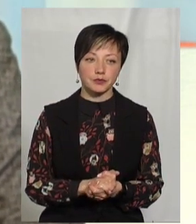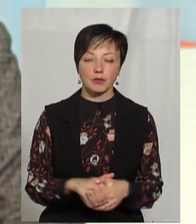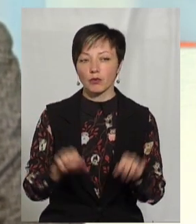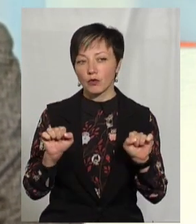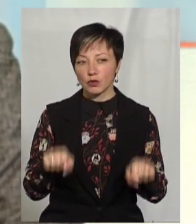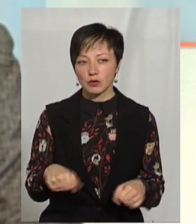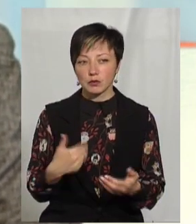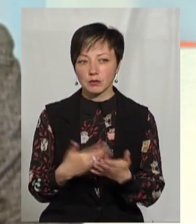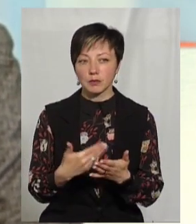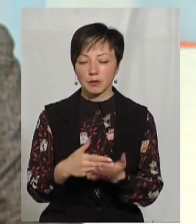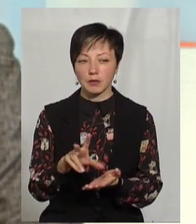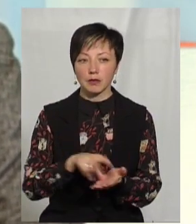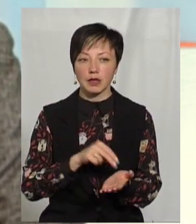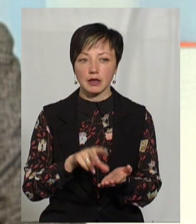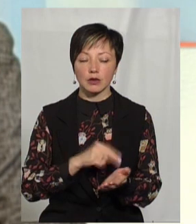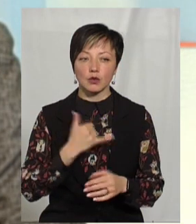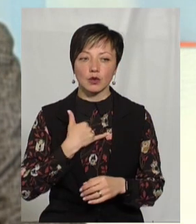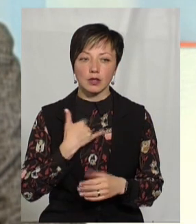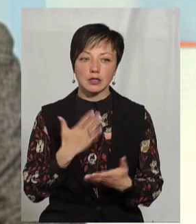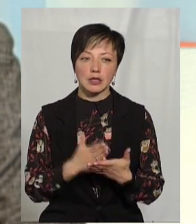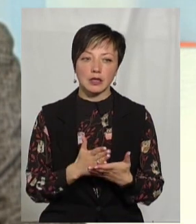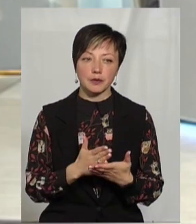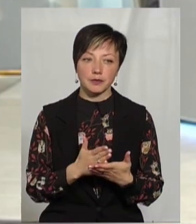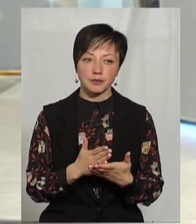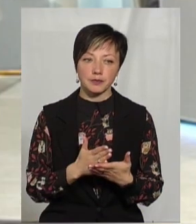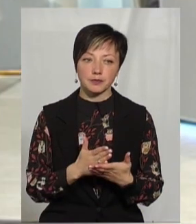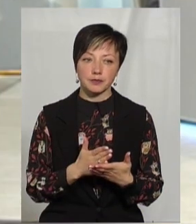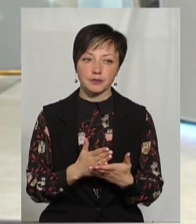привести приклад. Наприклад, у нас є